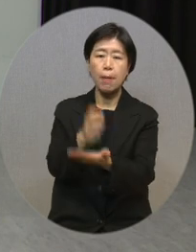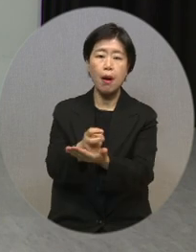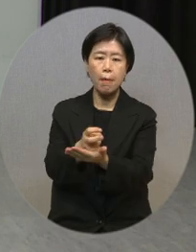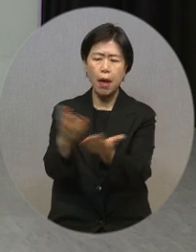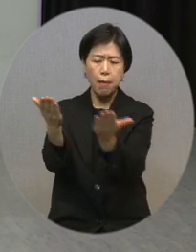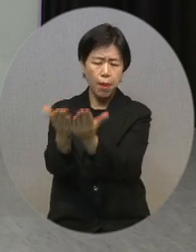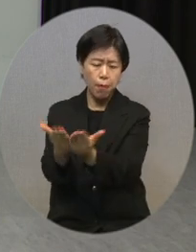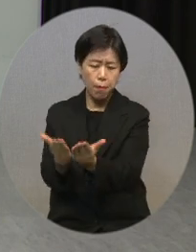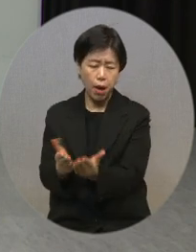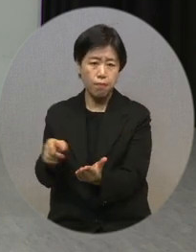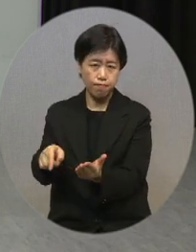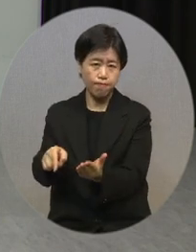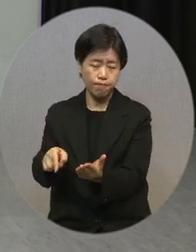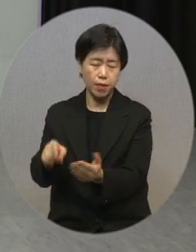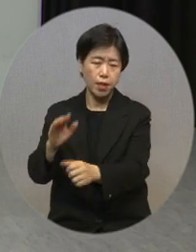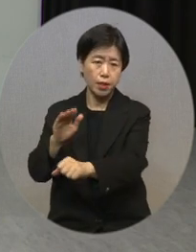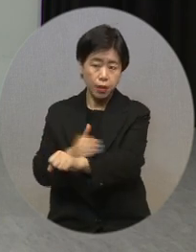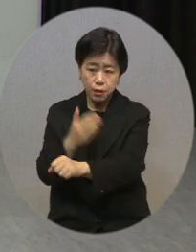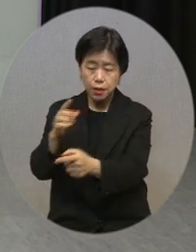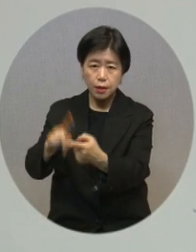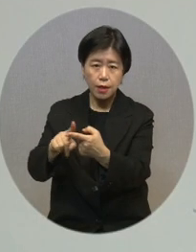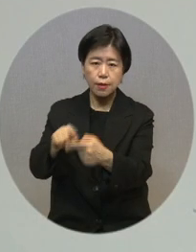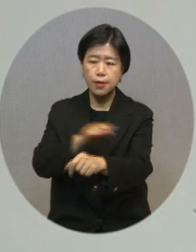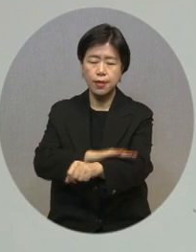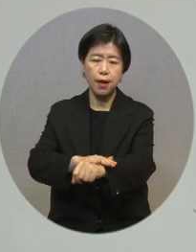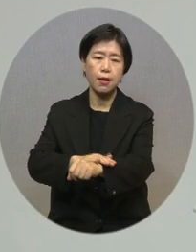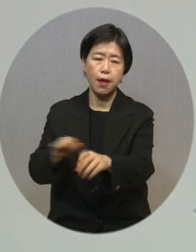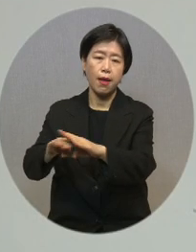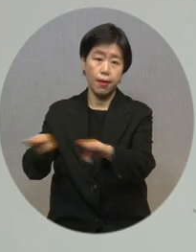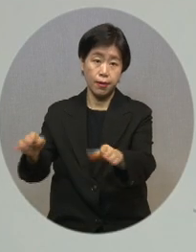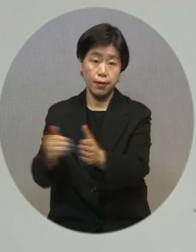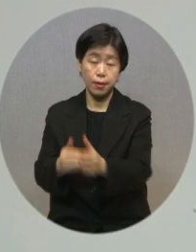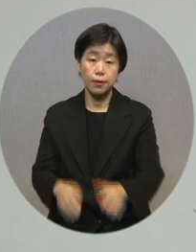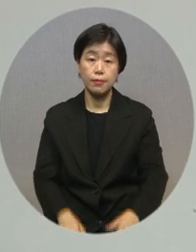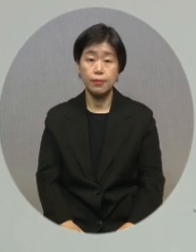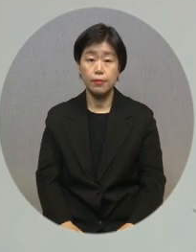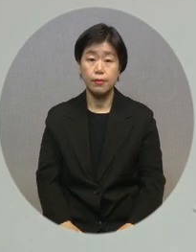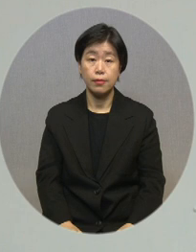건설 분야에 좀 더 사람에게 안정시킨 바 있습니다. 이외에도